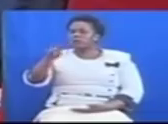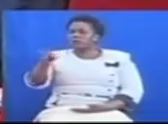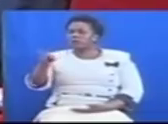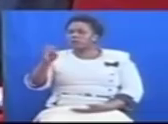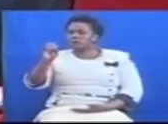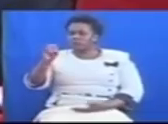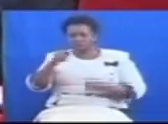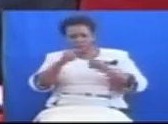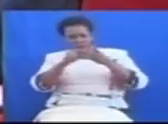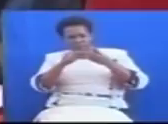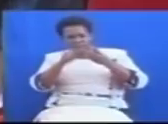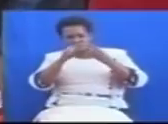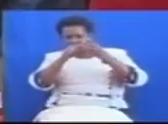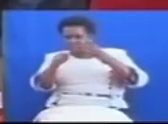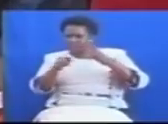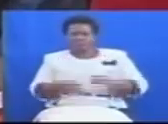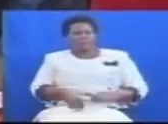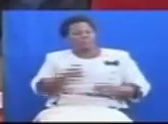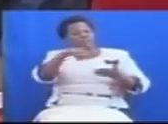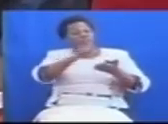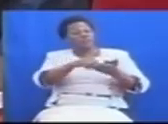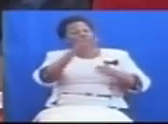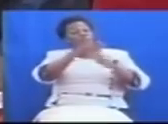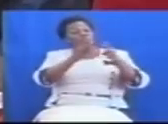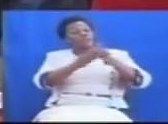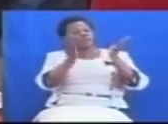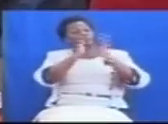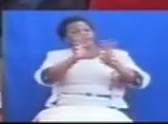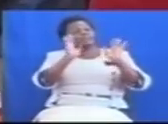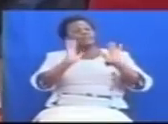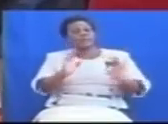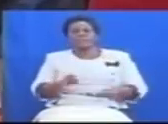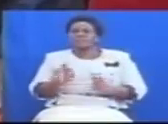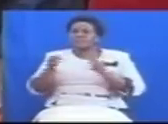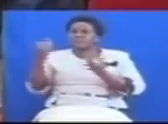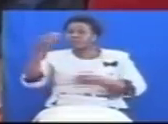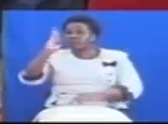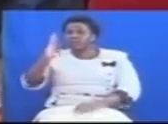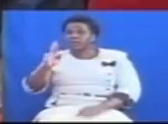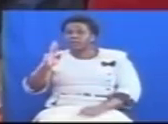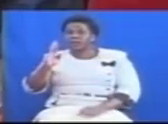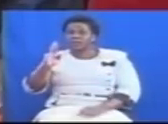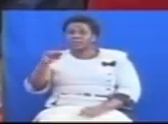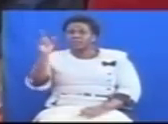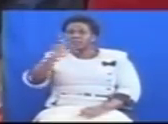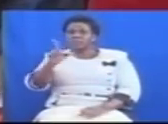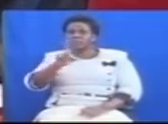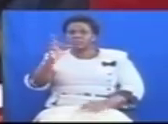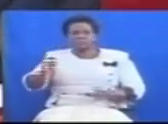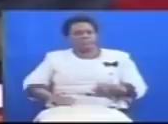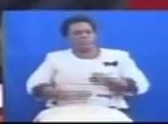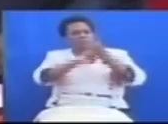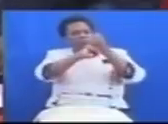vituo tushaezeka kila kitu tayari. Je, serikali itamalizia lini yale majengo ili wananchi waanze kutumia?